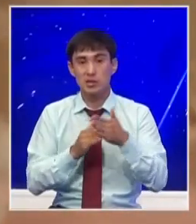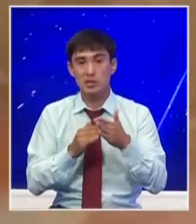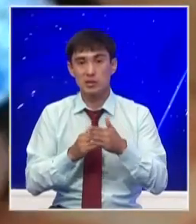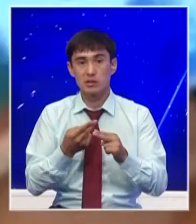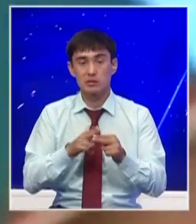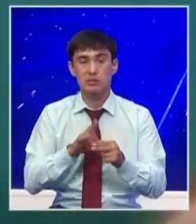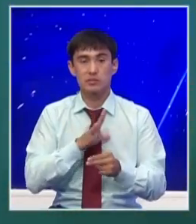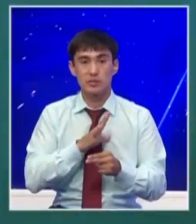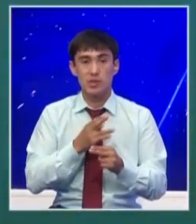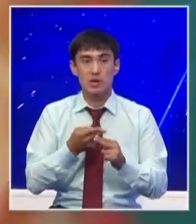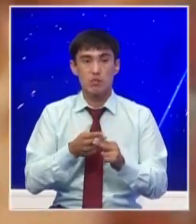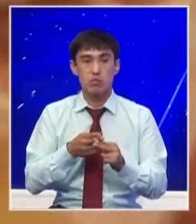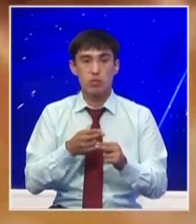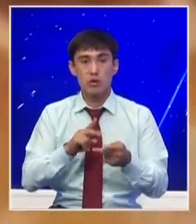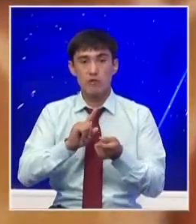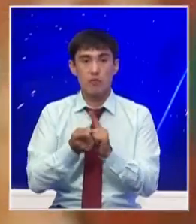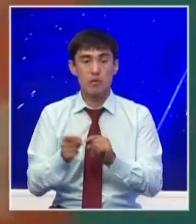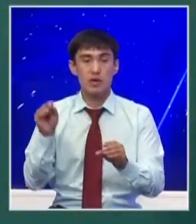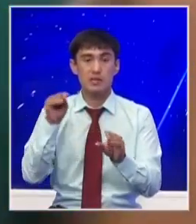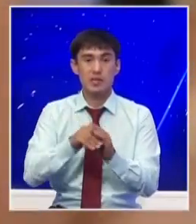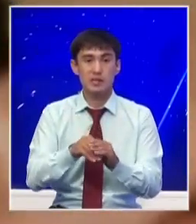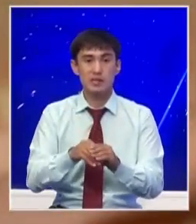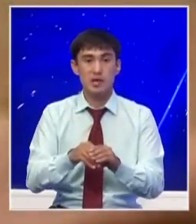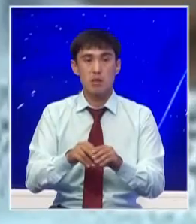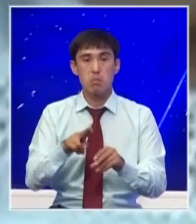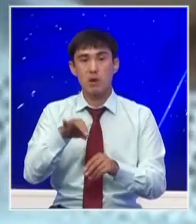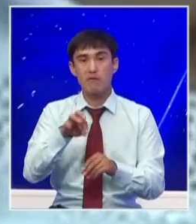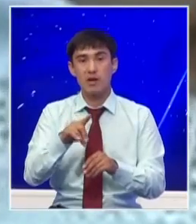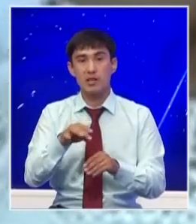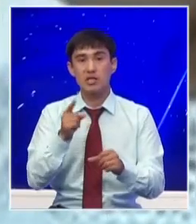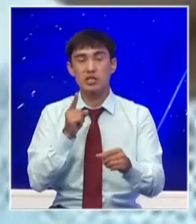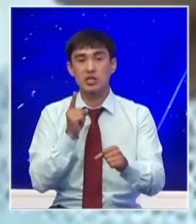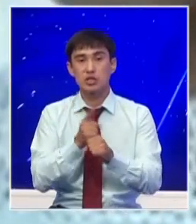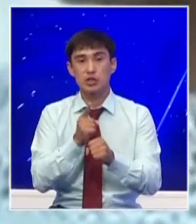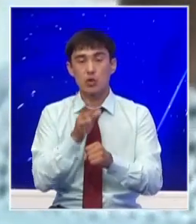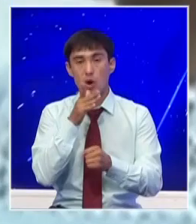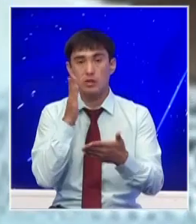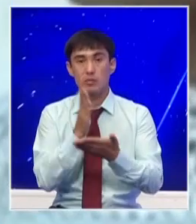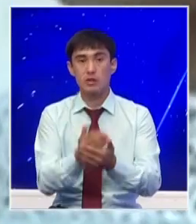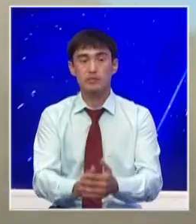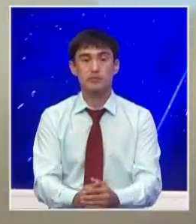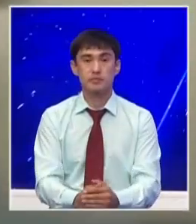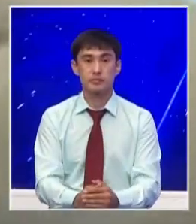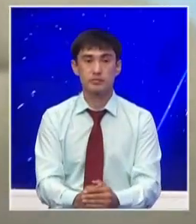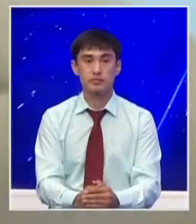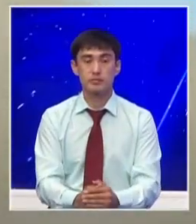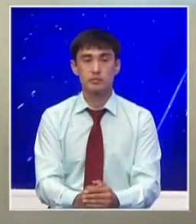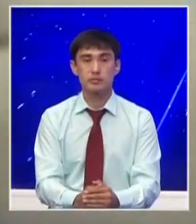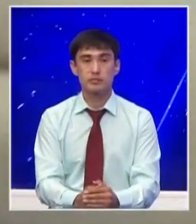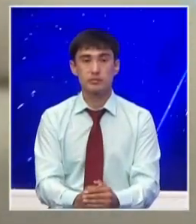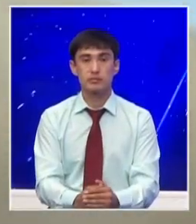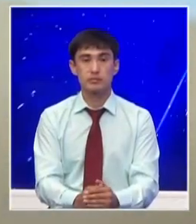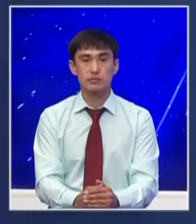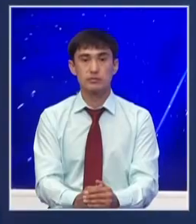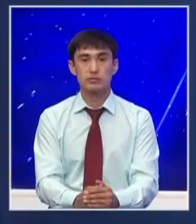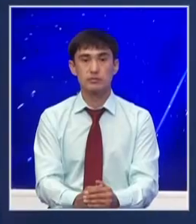білдіруінен туындады. Сонымен қатар бұл реформаларға сәйкес провайдерлерді шектеу уақытын белгілеуі керек. Жаһан жаңалықтарын ғаламтор ақпараттары негізінде дайындаған